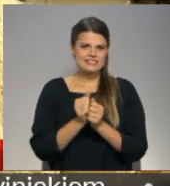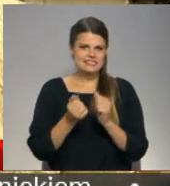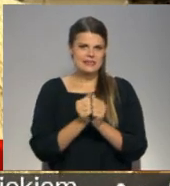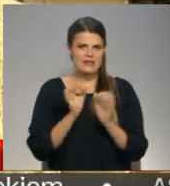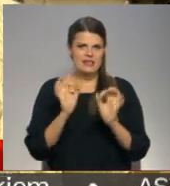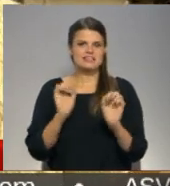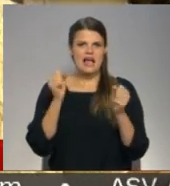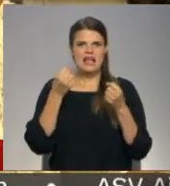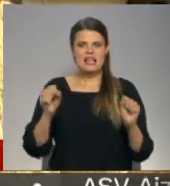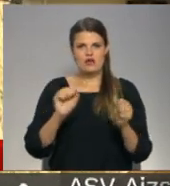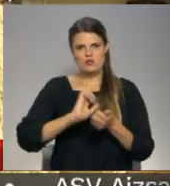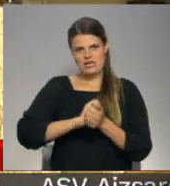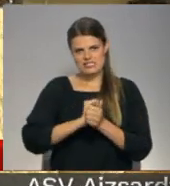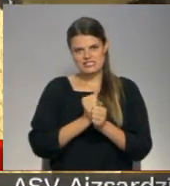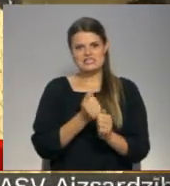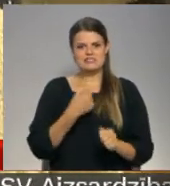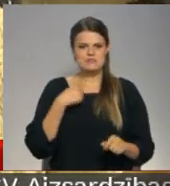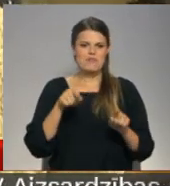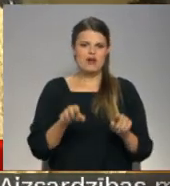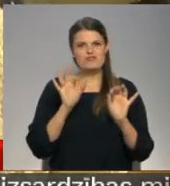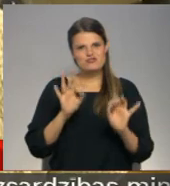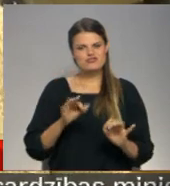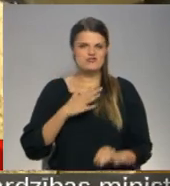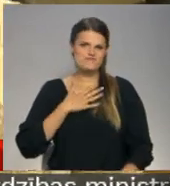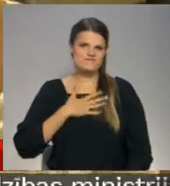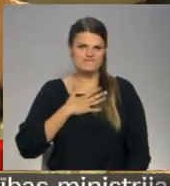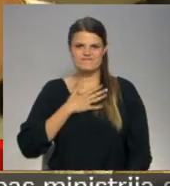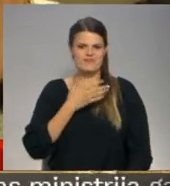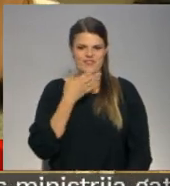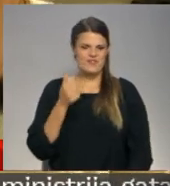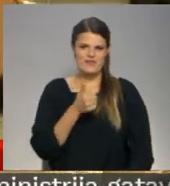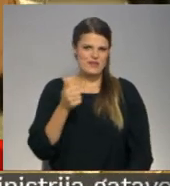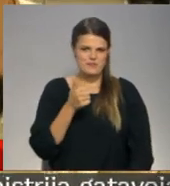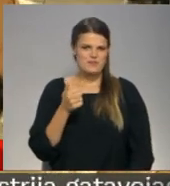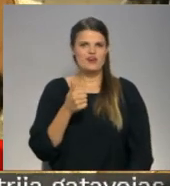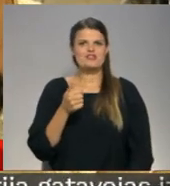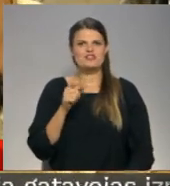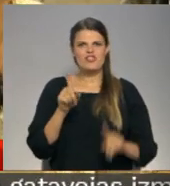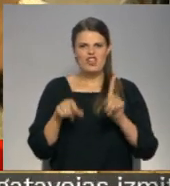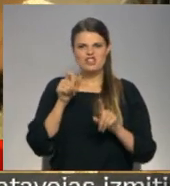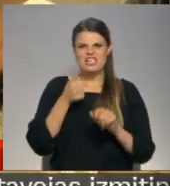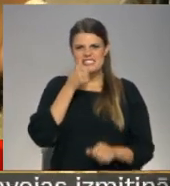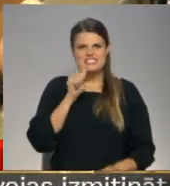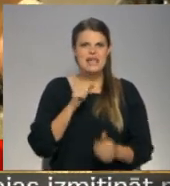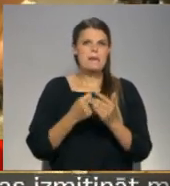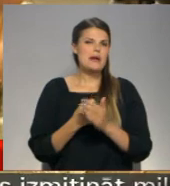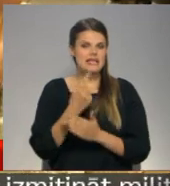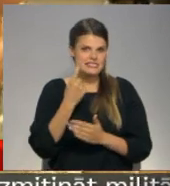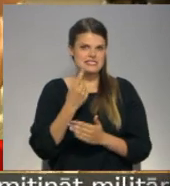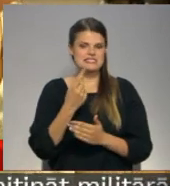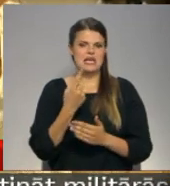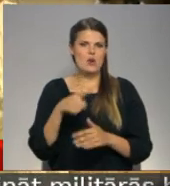tas Līgo Jāņu siers, kā nu sauc, nu man viņš īsti tā pie dušas nav gais, jo kādreiz viņa tāda skābene, nu,